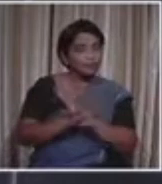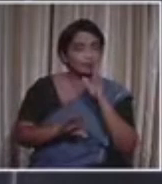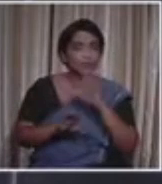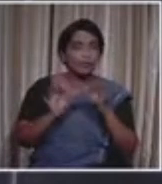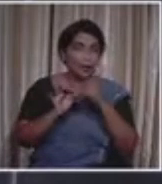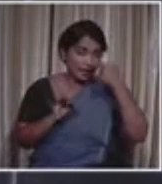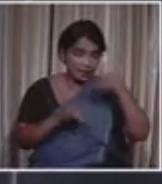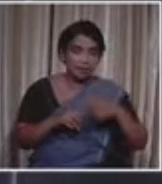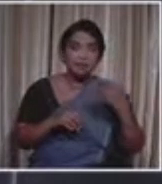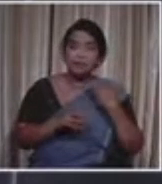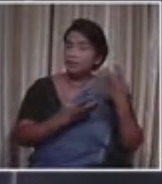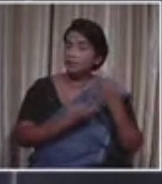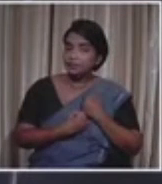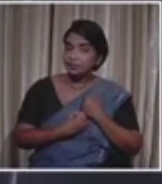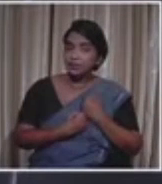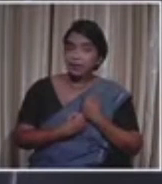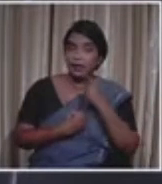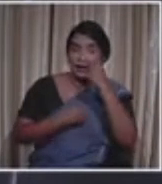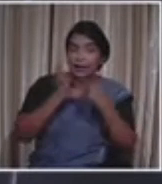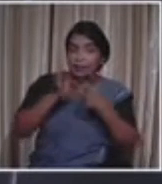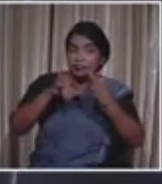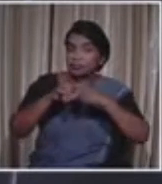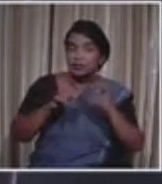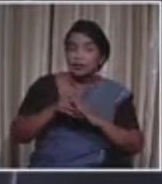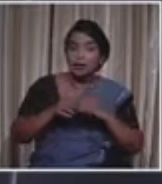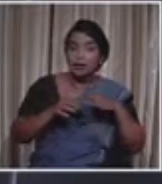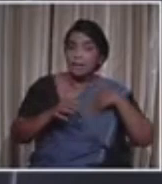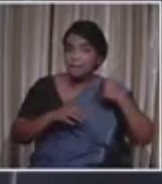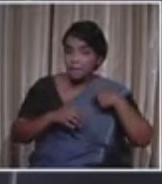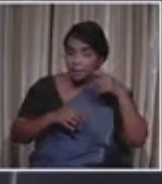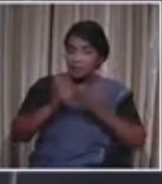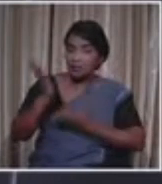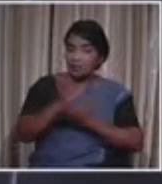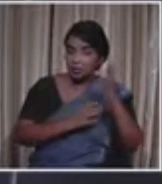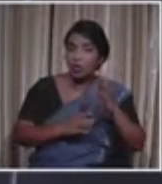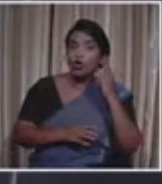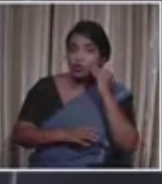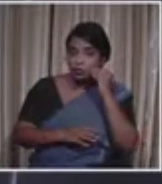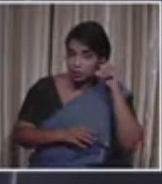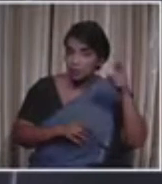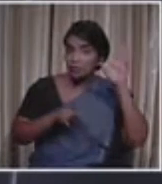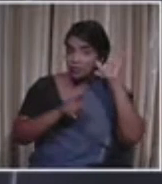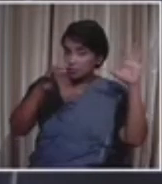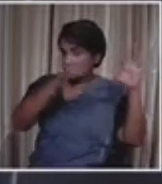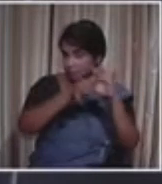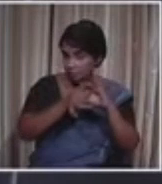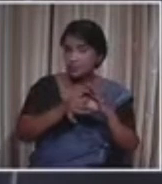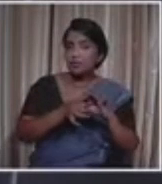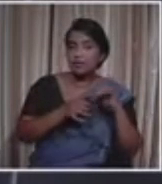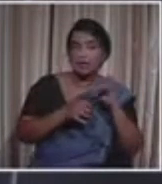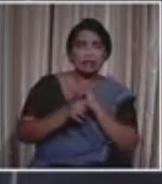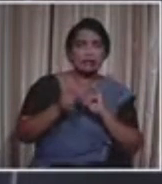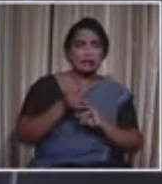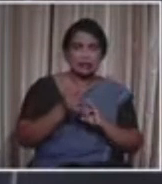බොරතෙල් නැවත් අපි ගත්තේ මේ තනි ටෙන්ඩර් එකක් දිලා නෙමෙයි. දාපු ප්‍රධාන ටෙන්ඩර් එකට ඉදිරිපත් වෙච්ච රුසියානු සම්භවයක් තියෙන සයිබීරියානු